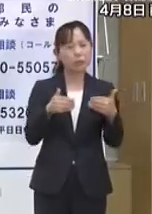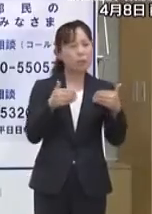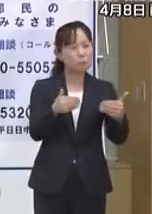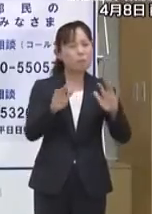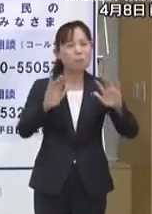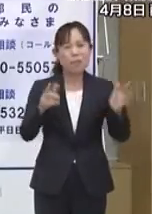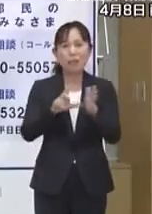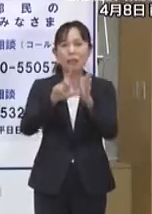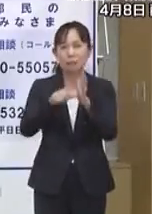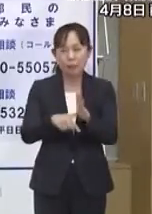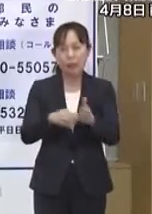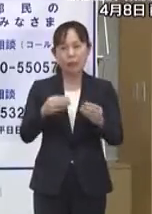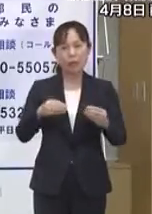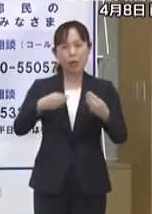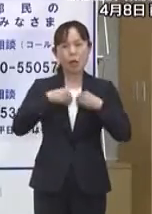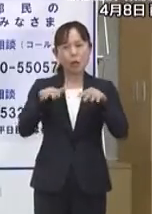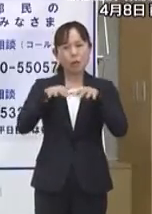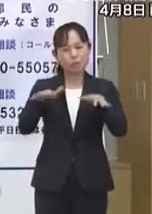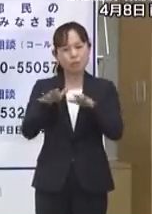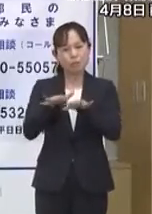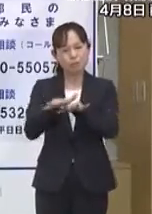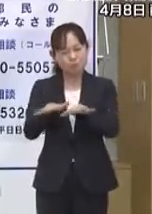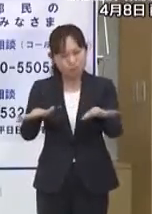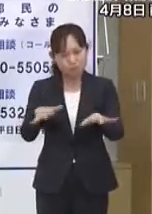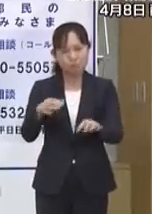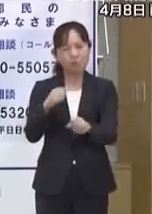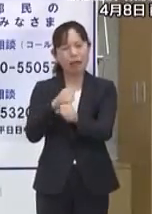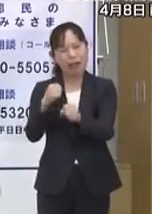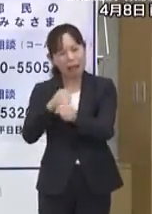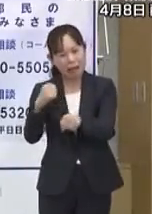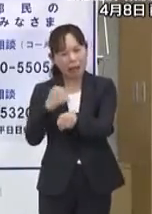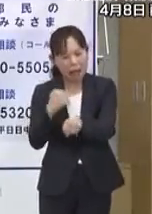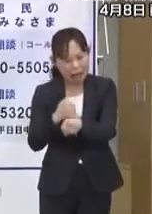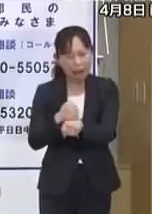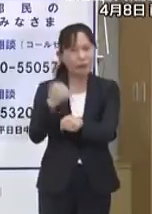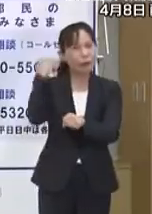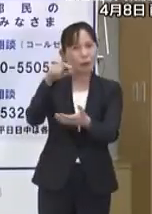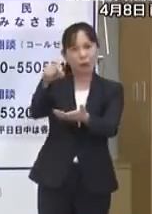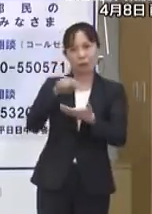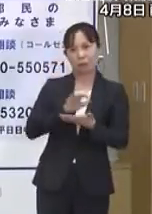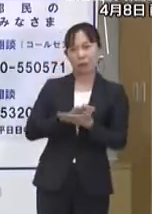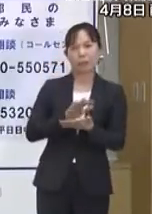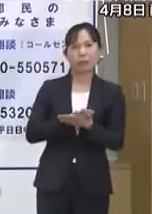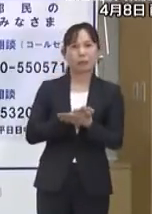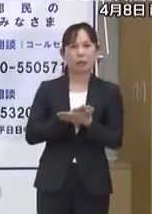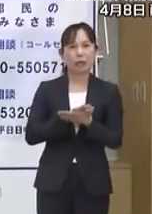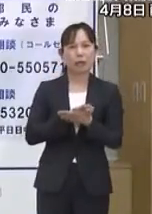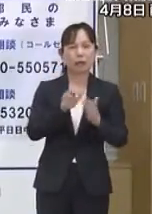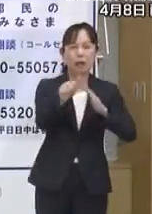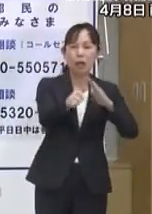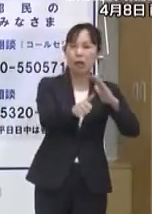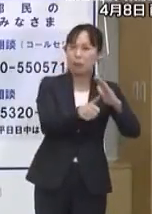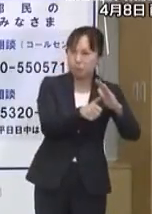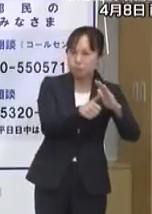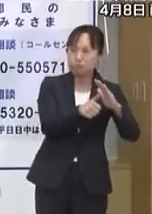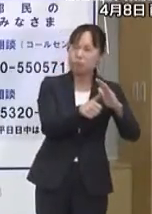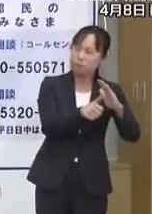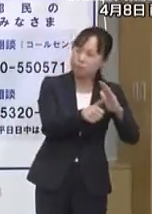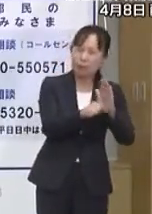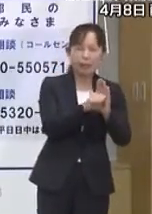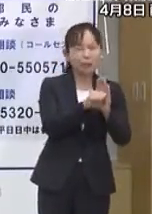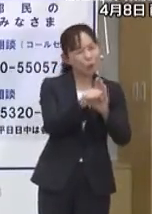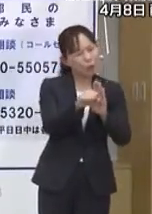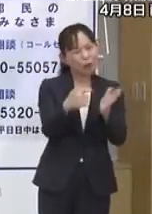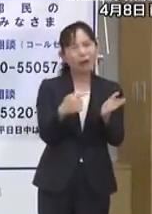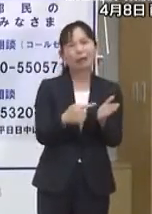た拡大の防止にマニュアないといった御意見いただいておりますまた外出自粛だけでは効果は